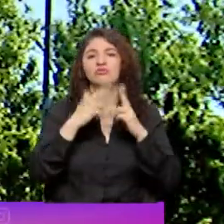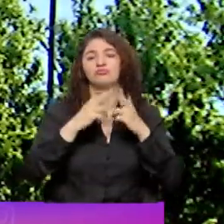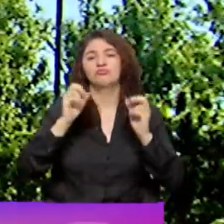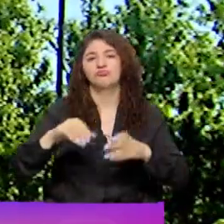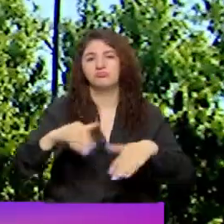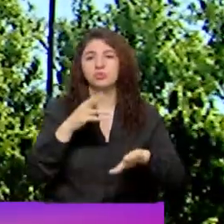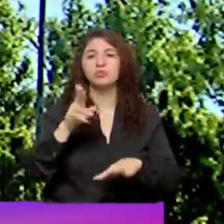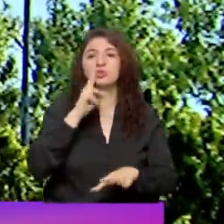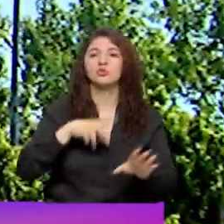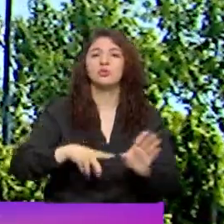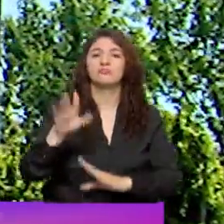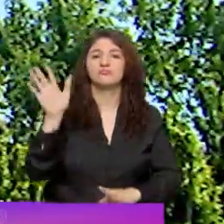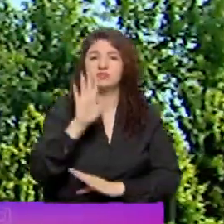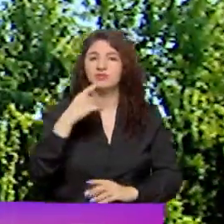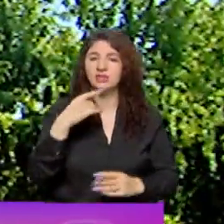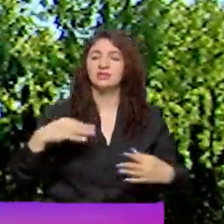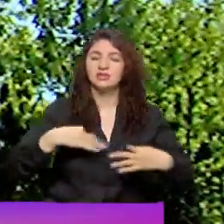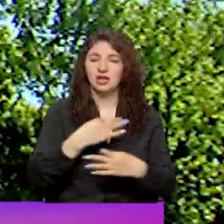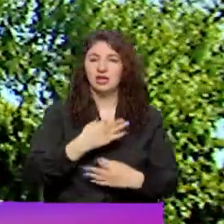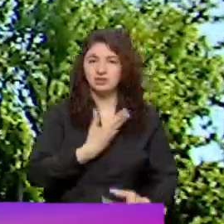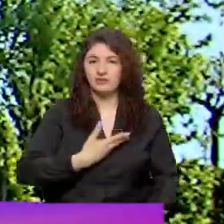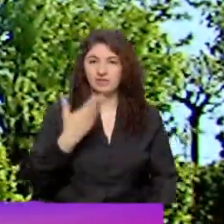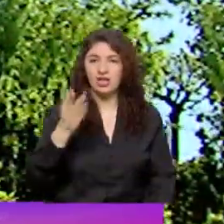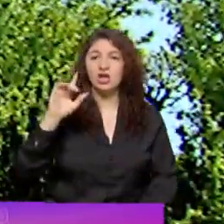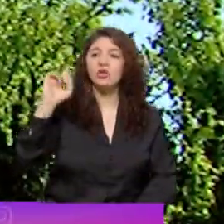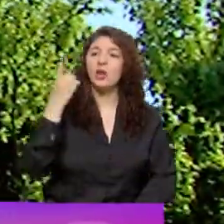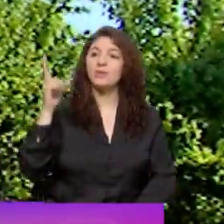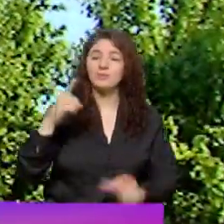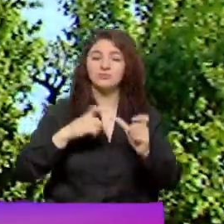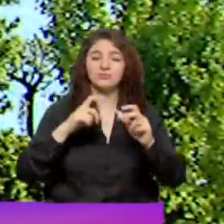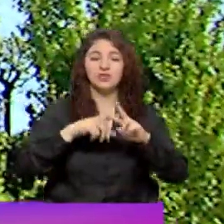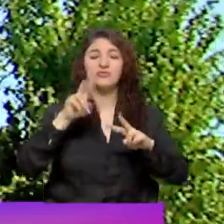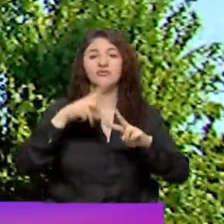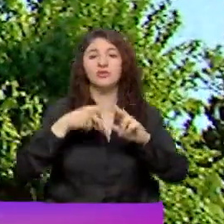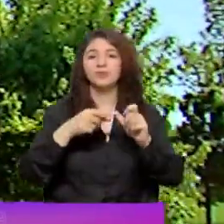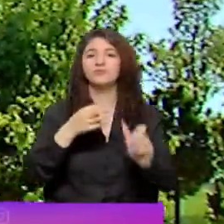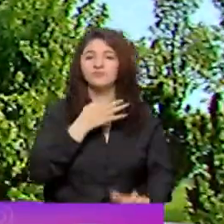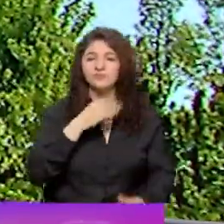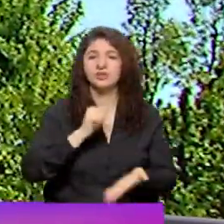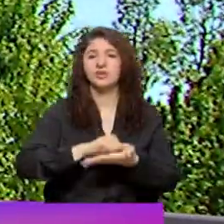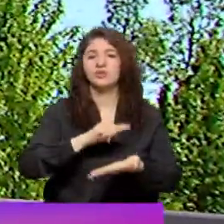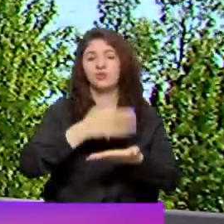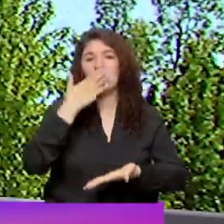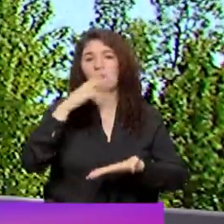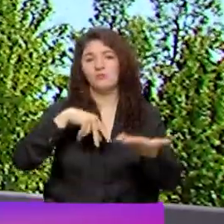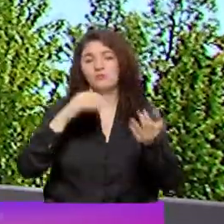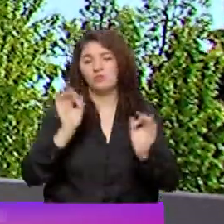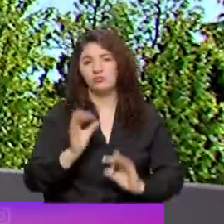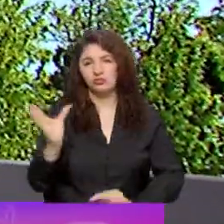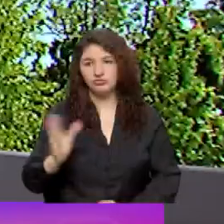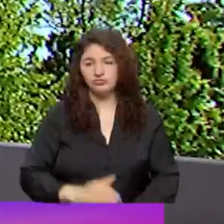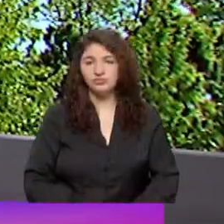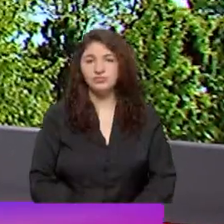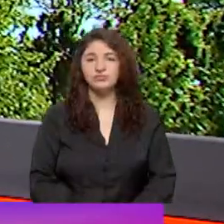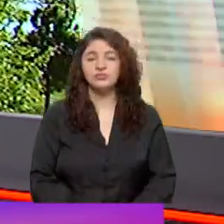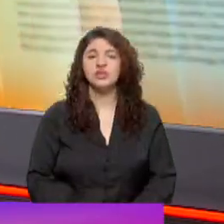etti son yolculuğu olacağız saygıyla sevgilim yönetmenim Savaş yıldıza rica ediyorum gazetede okumaya başlıyoruz